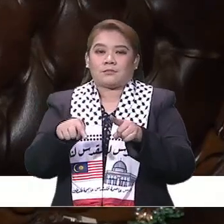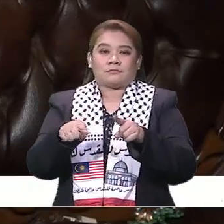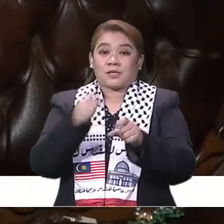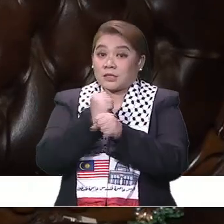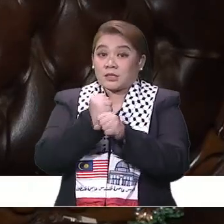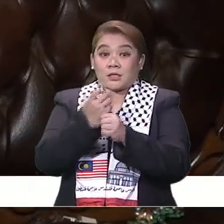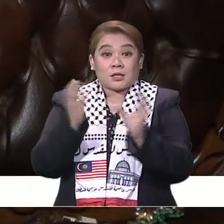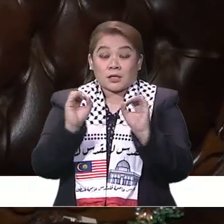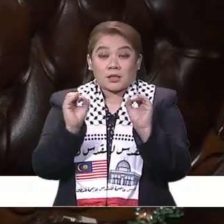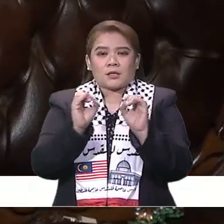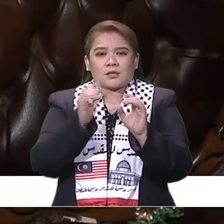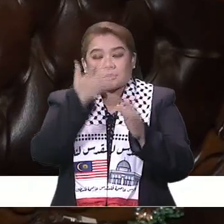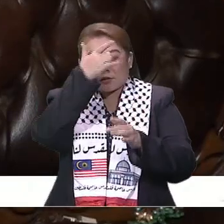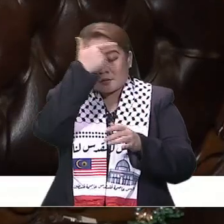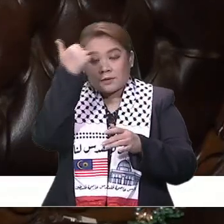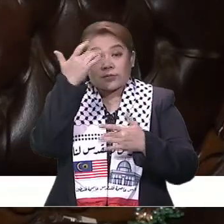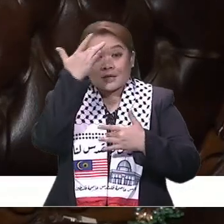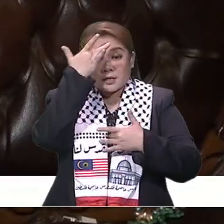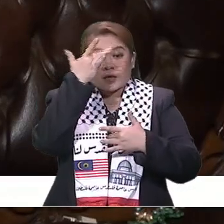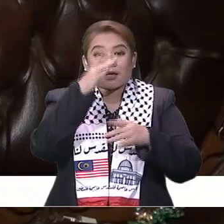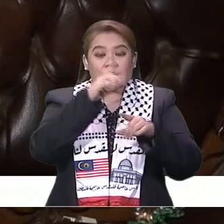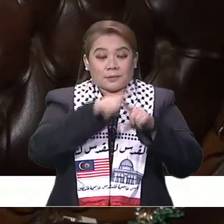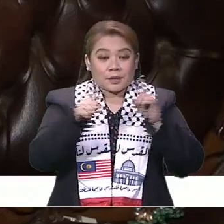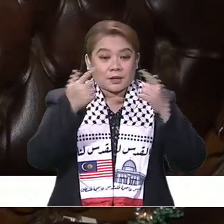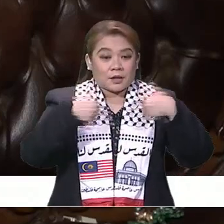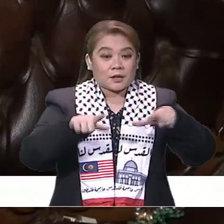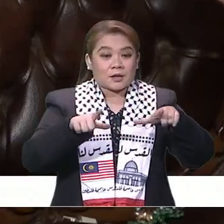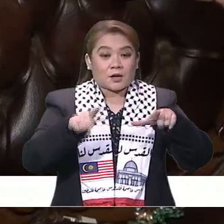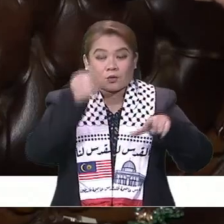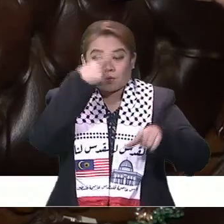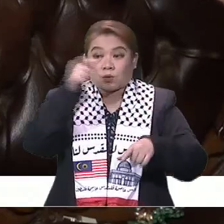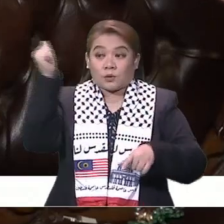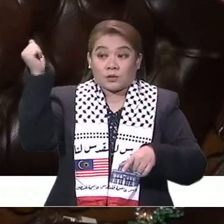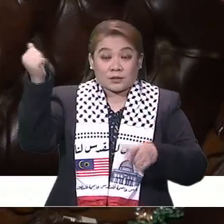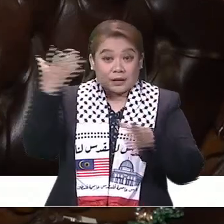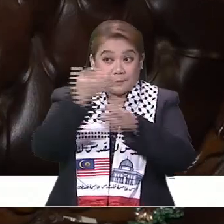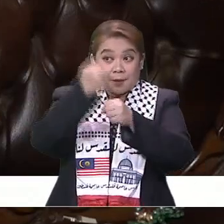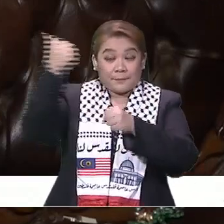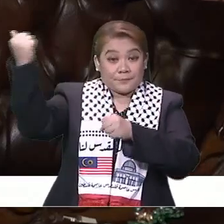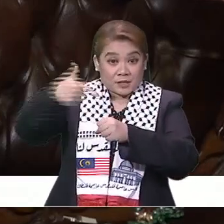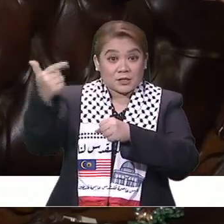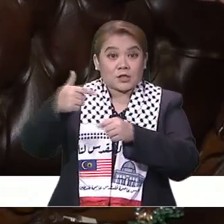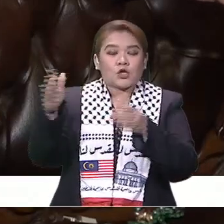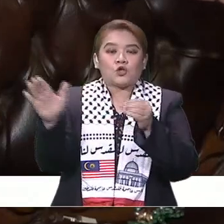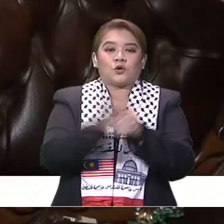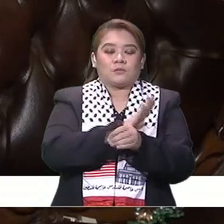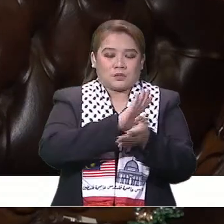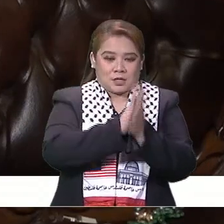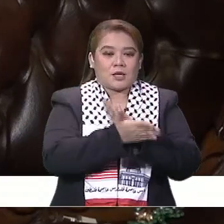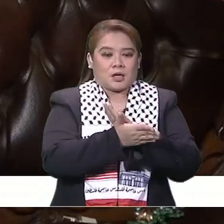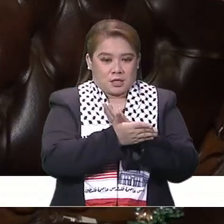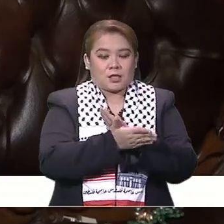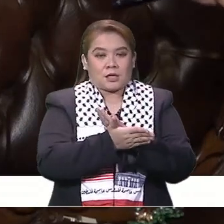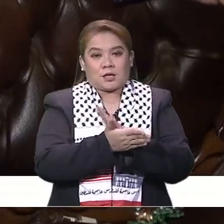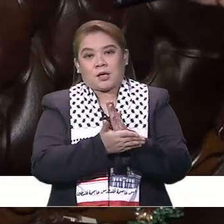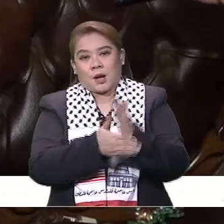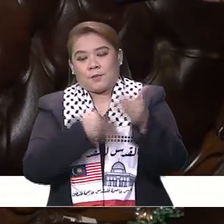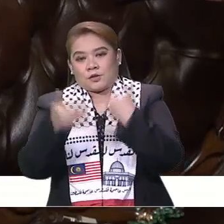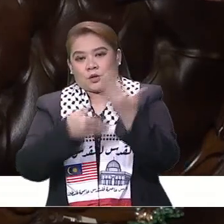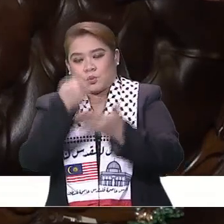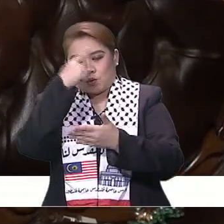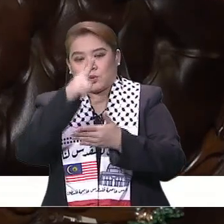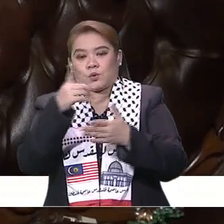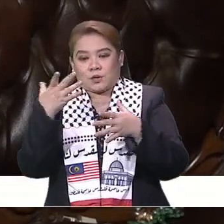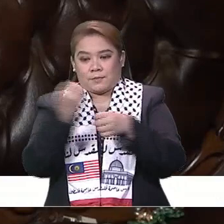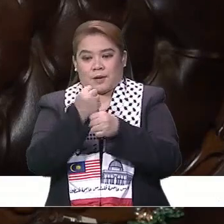sakit, tetapi kelayakan untuk pencen ilat ini mencukupi, maka kita proses di bawah pencen ilat untuk